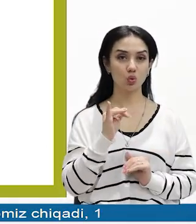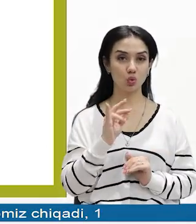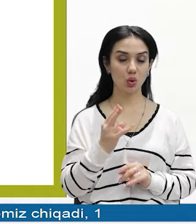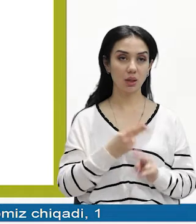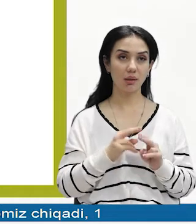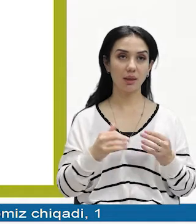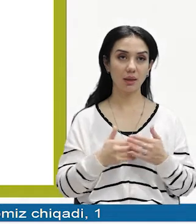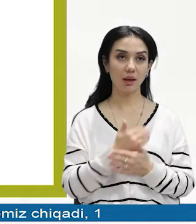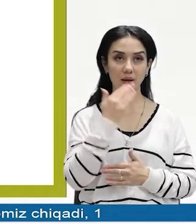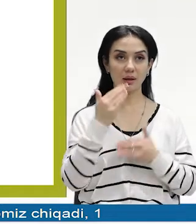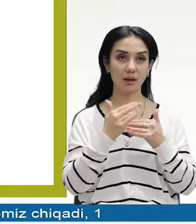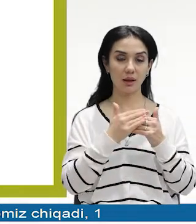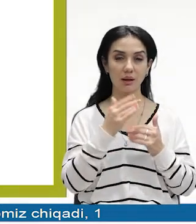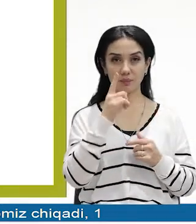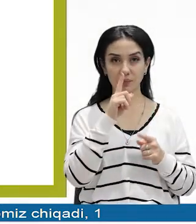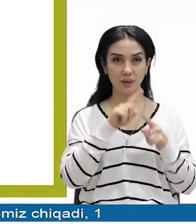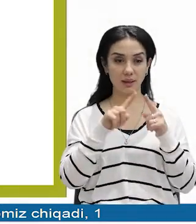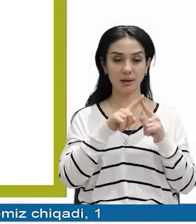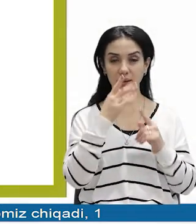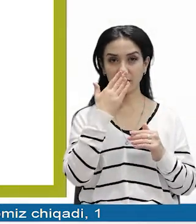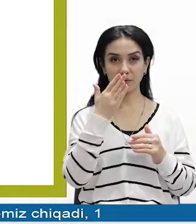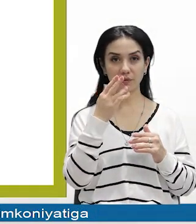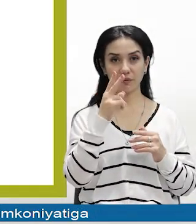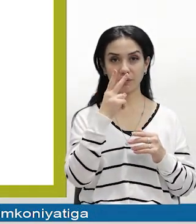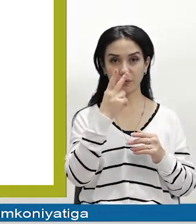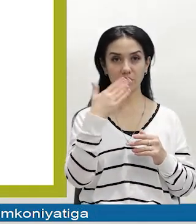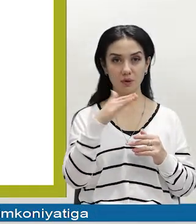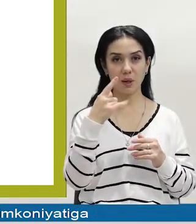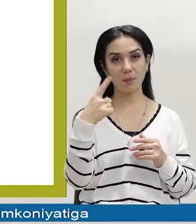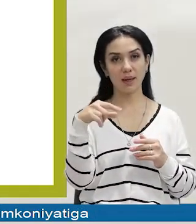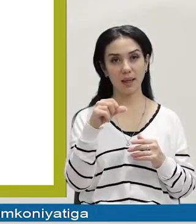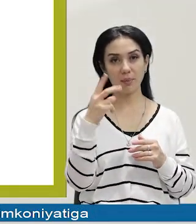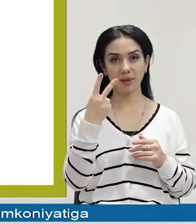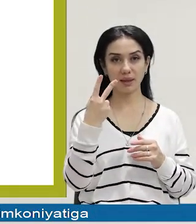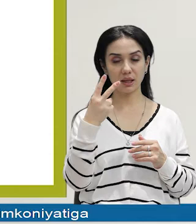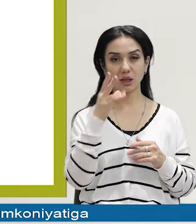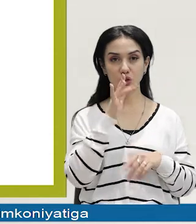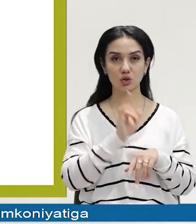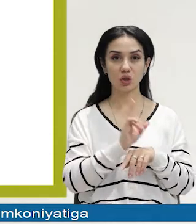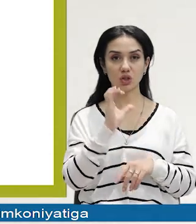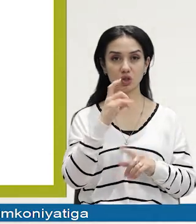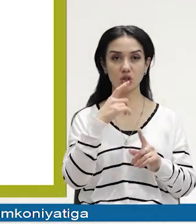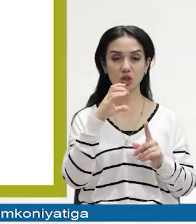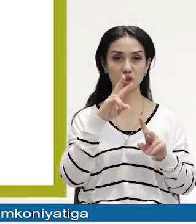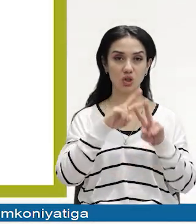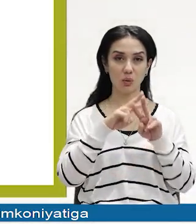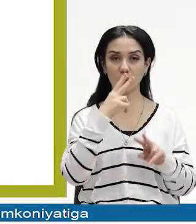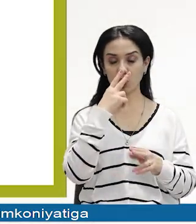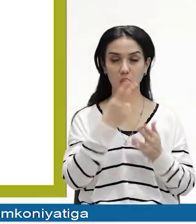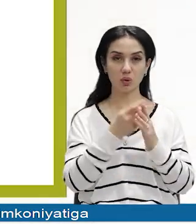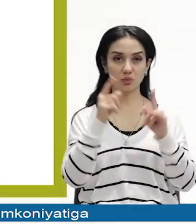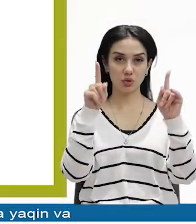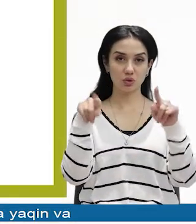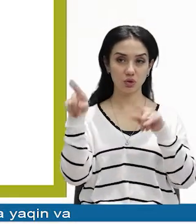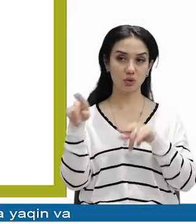bir yangi yaqinda videomiz chiqadi, 1,5-2 soatlik. 2 soat ichida C# dasturlashini ko'rib chiqish imkoniyatiga